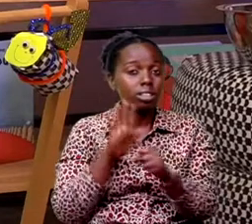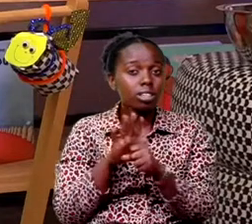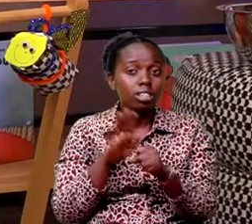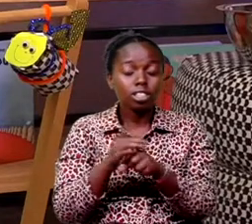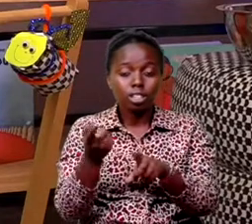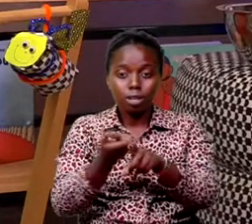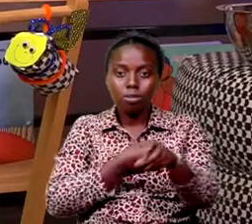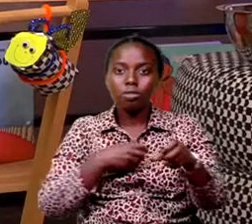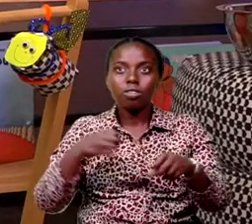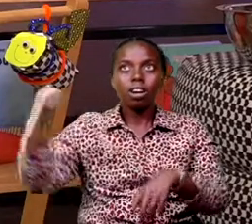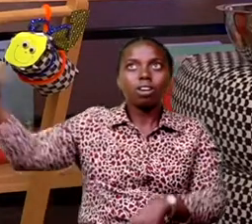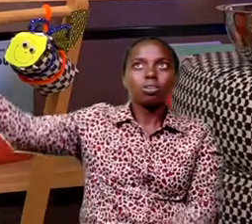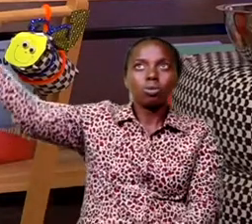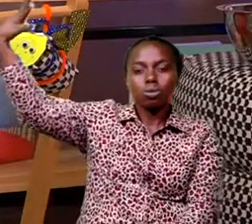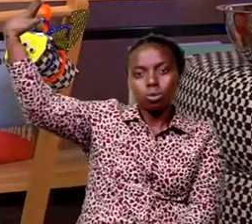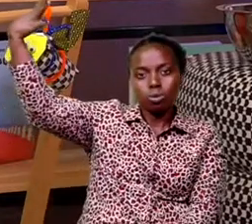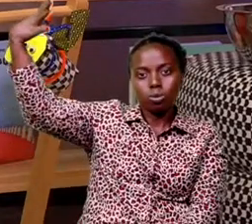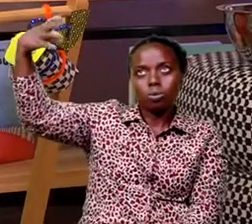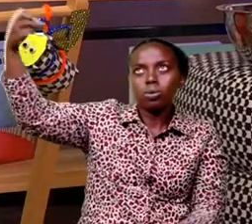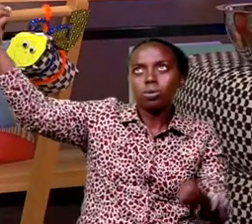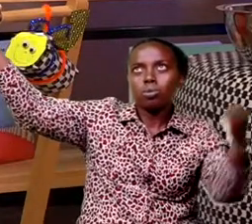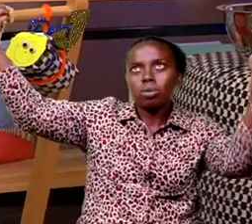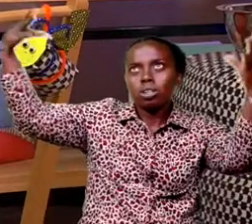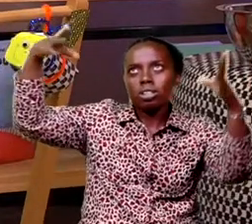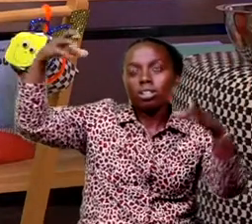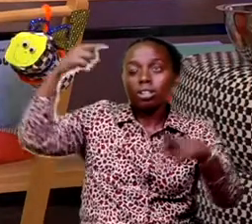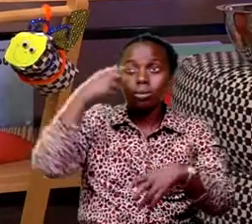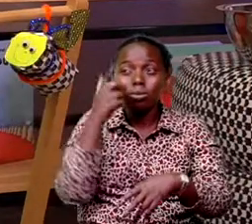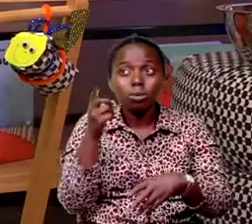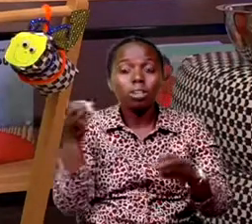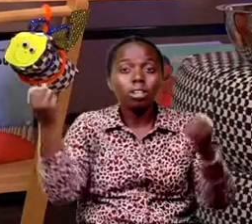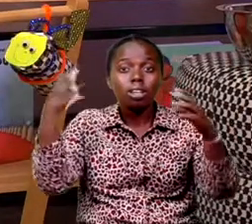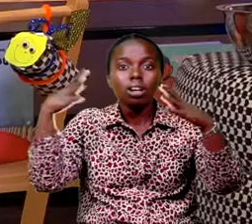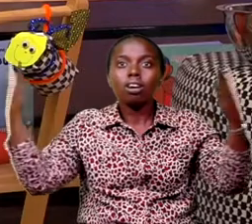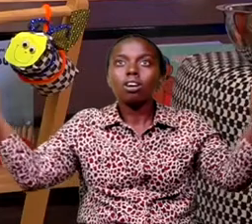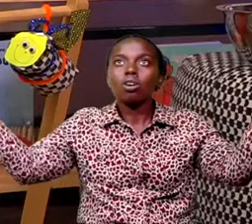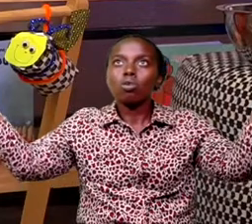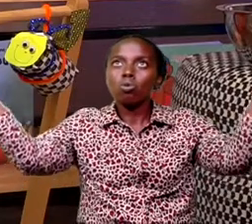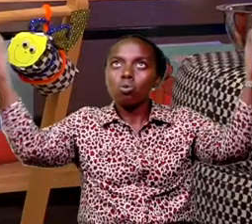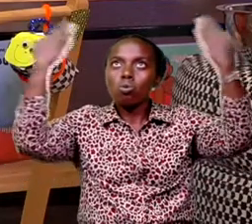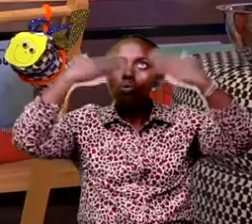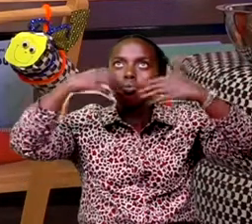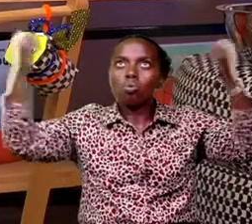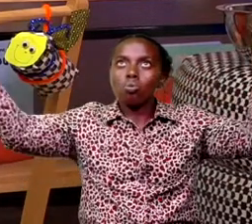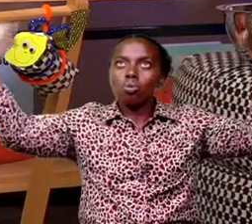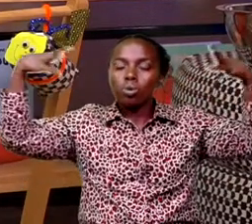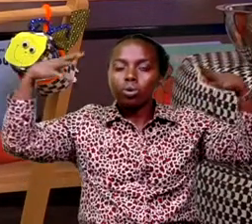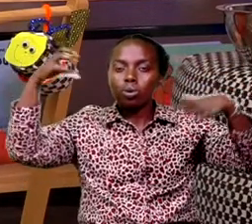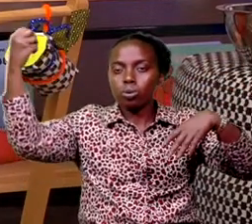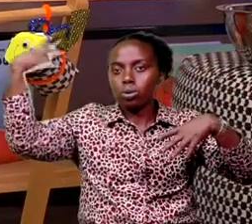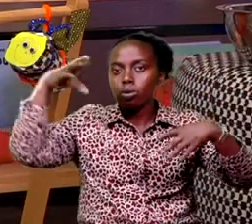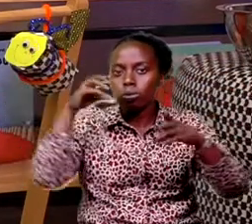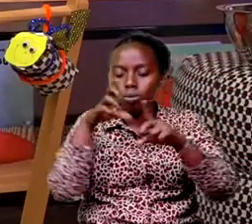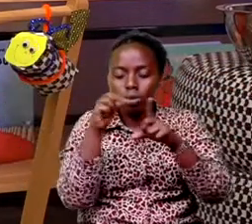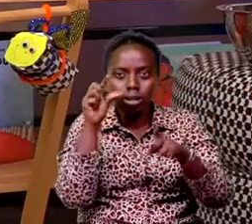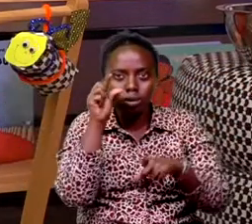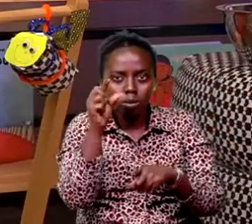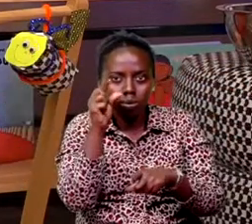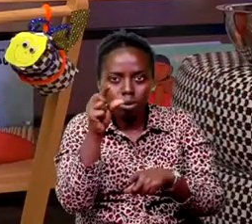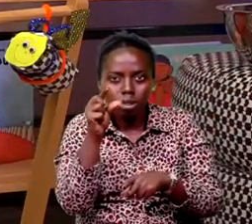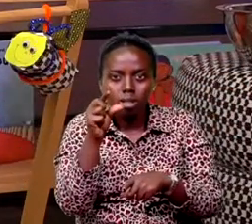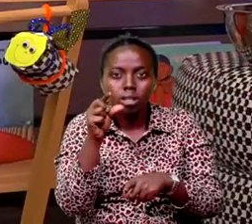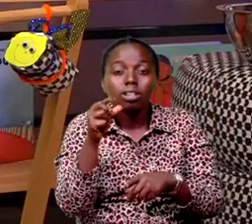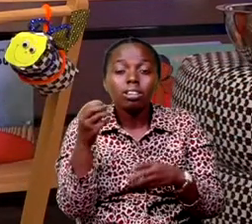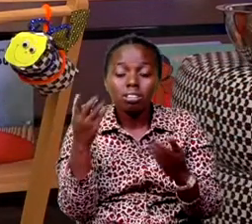ku zuba. Imirasire tubona itangwa n'umucyo w'izuba. Ubundi mu magambo make,